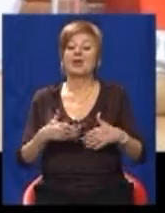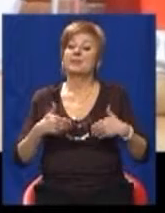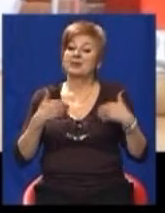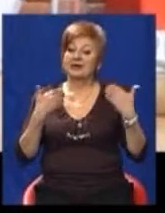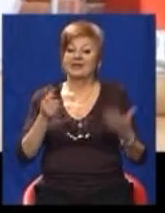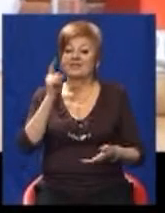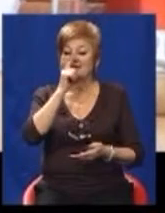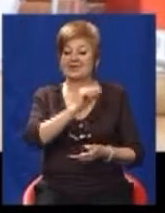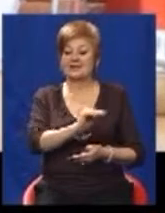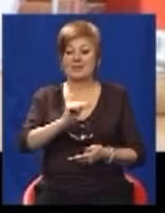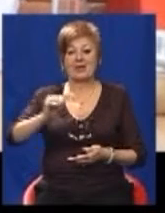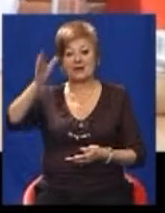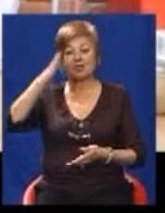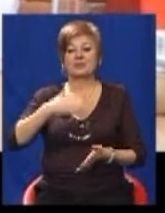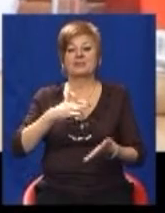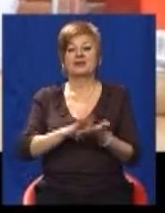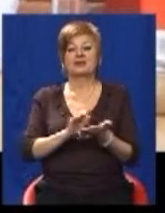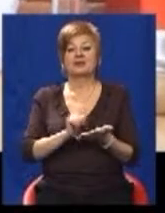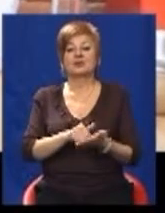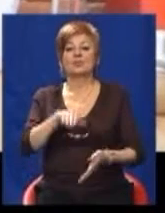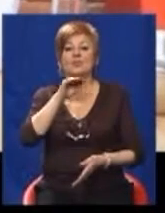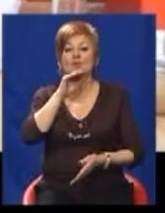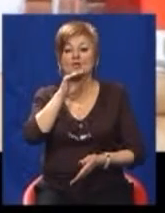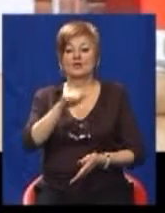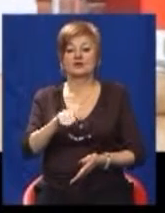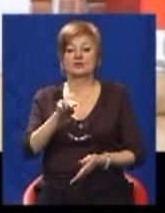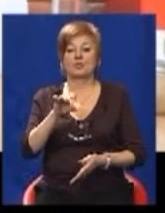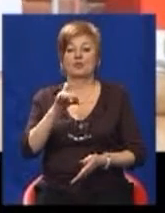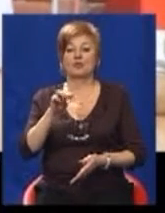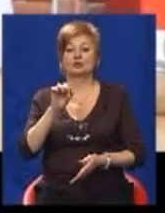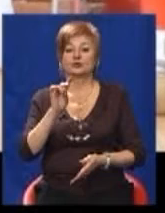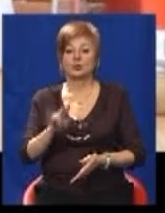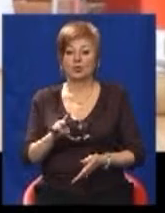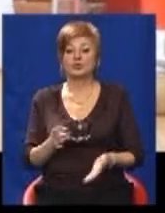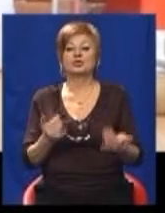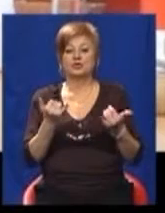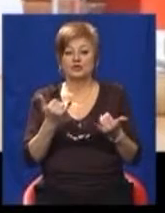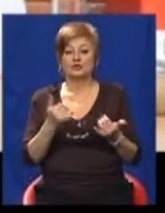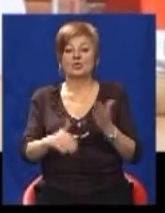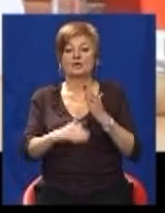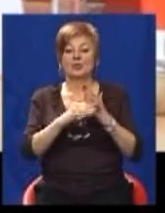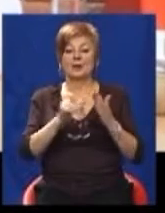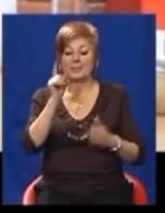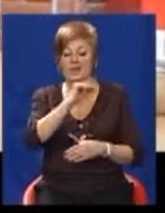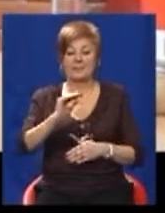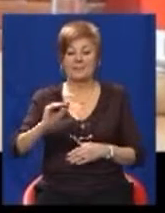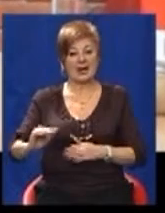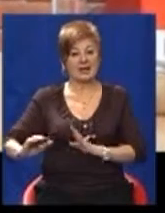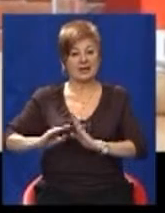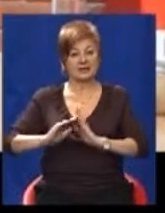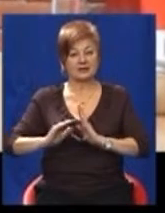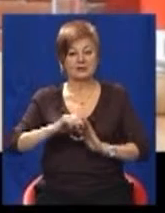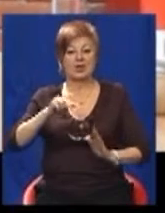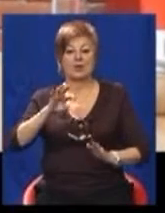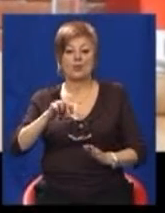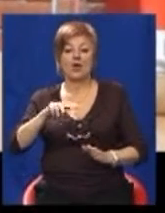Привіт, маленькі науковці. Мене звати професор Протон, і сьогодні мені допомагає моя маленька асистентка